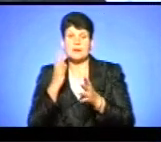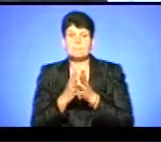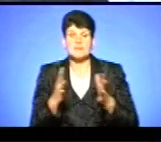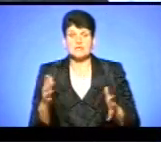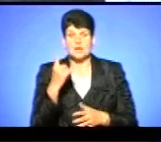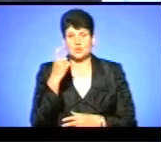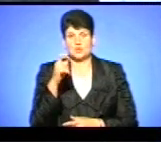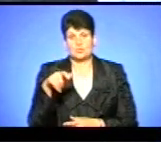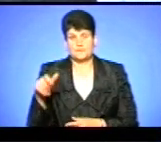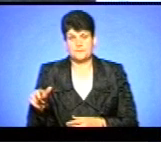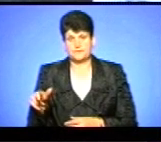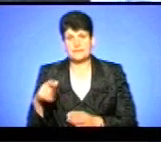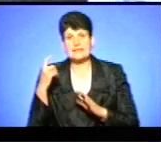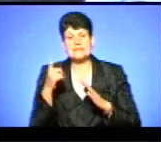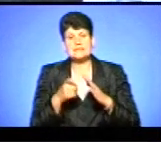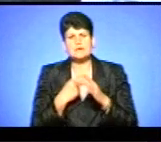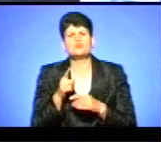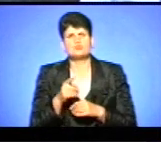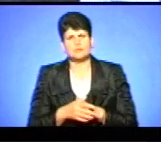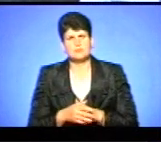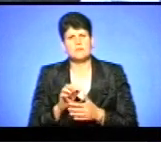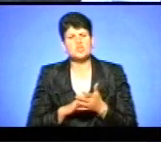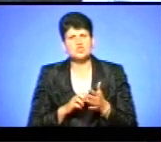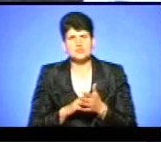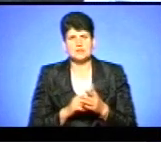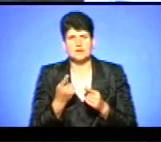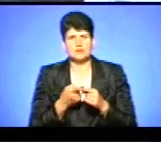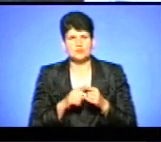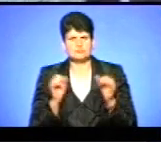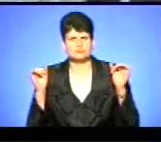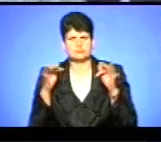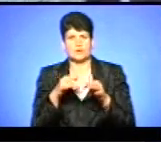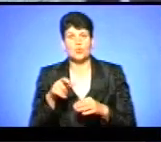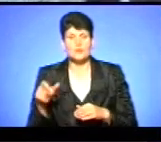100 чоловік. Дізнаємося, чому причина такого накопичення людей.